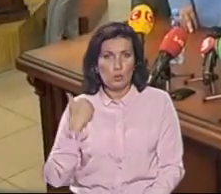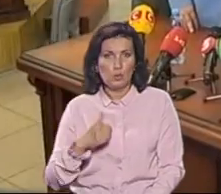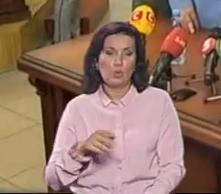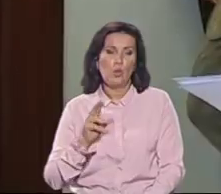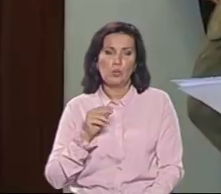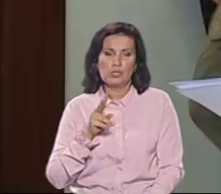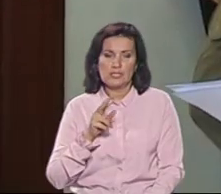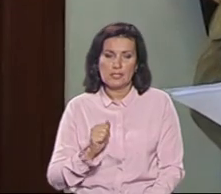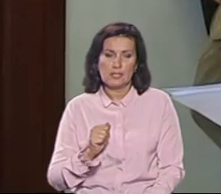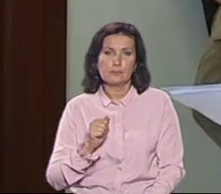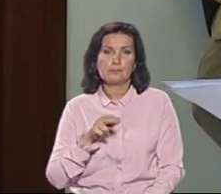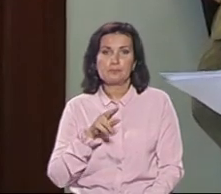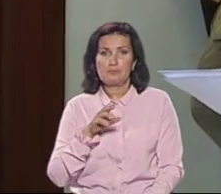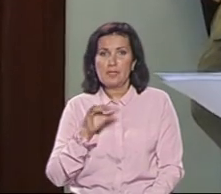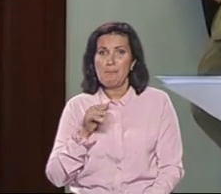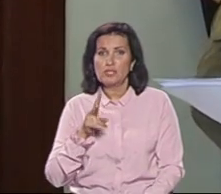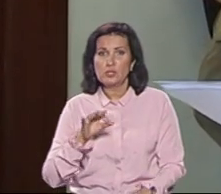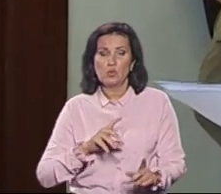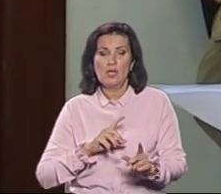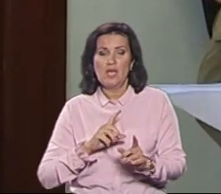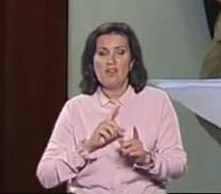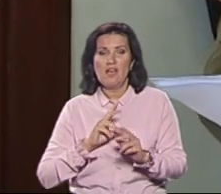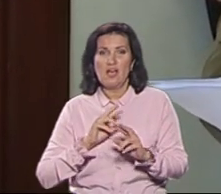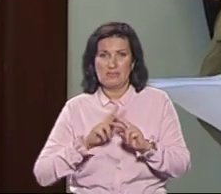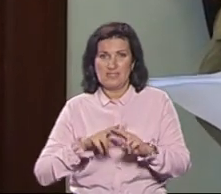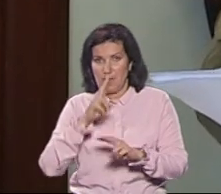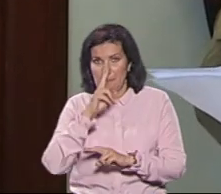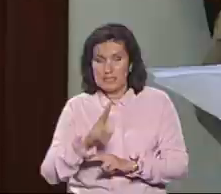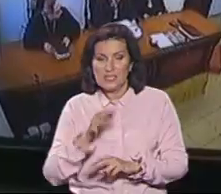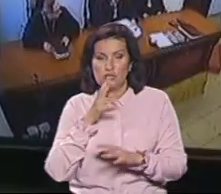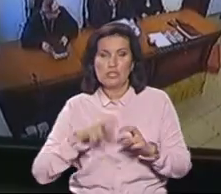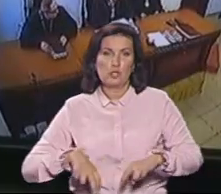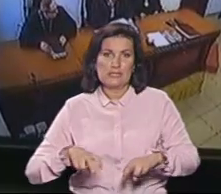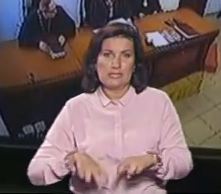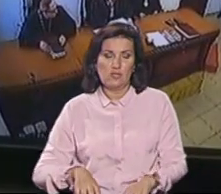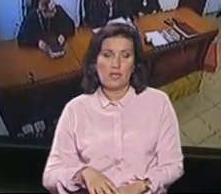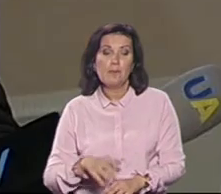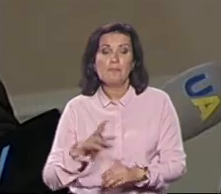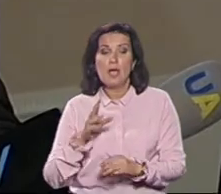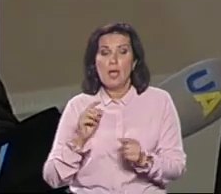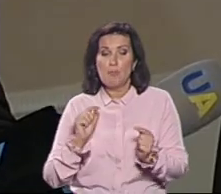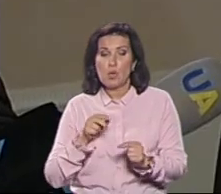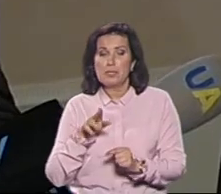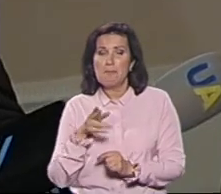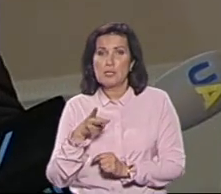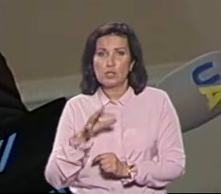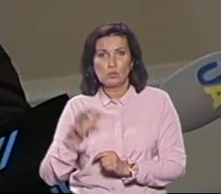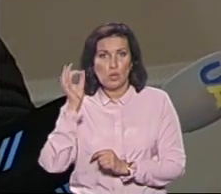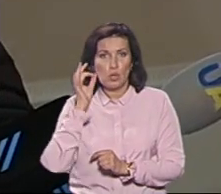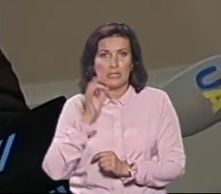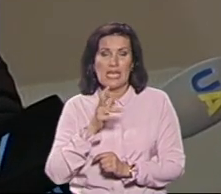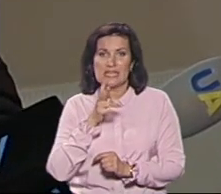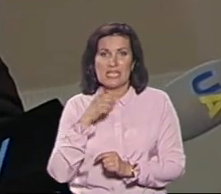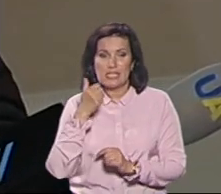минулого понеділка Пашинського відправили на 2 місяці за ґратами на час розслідування. Справа проти Сергія Пашинського, нагадаю,